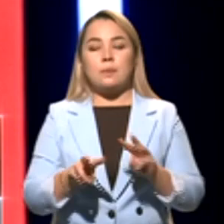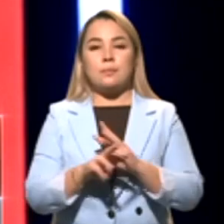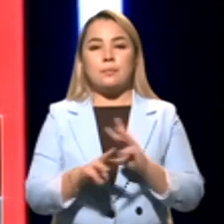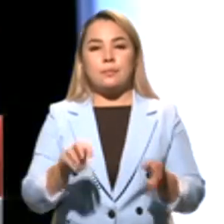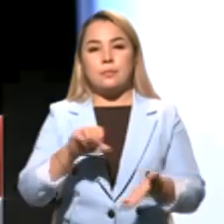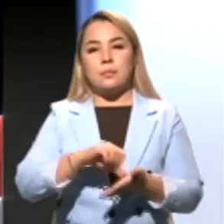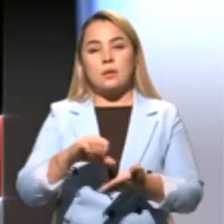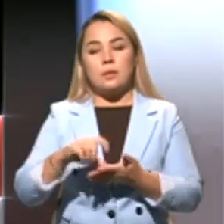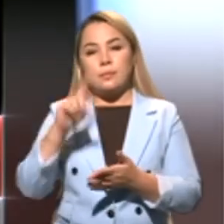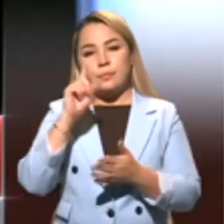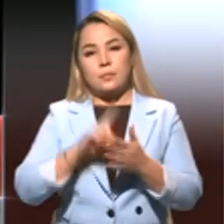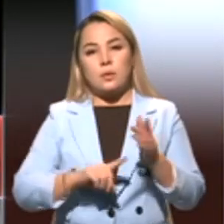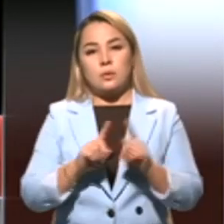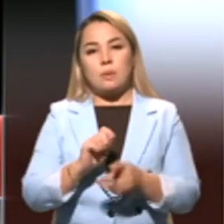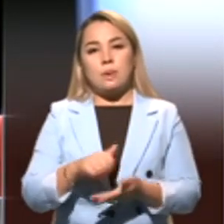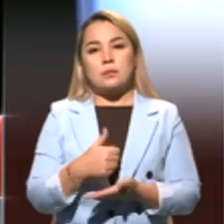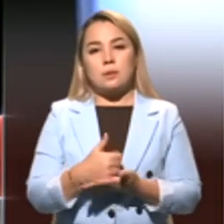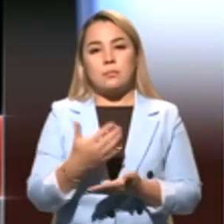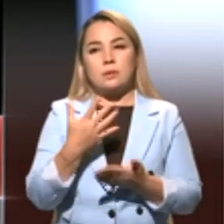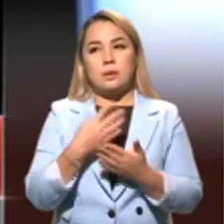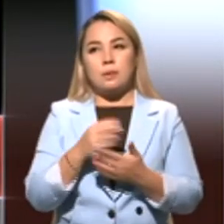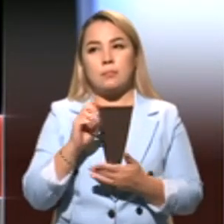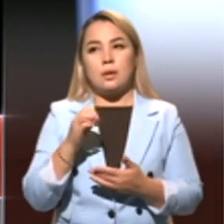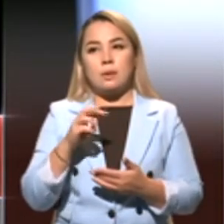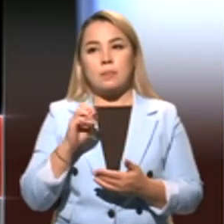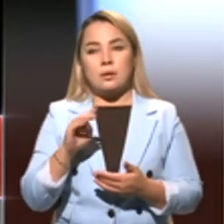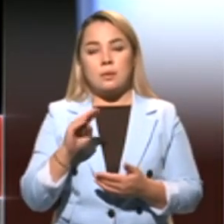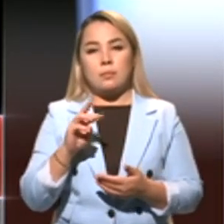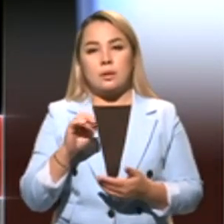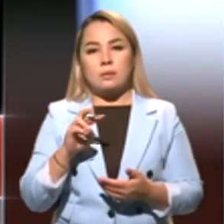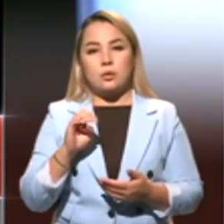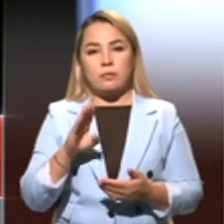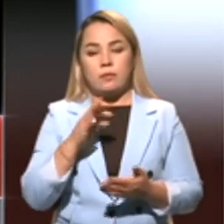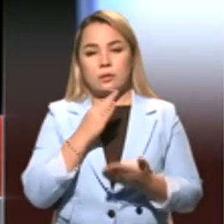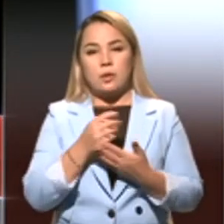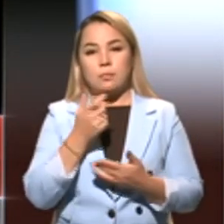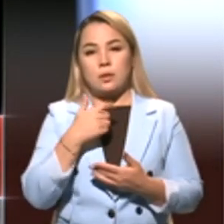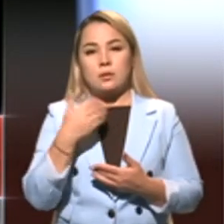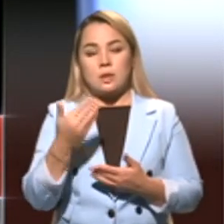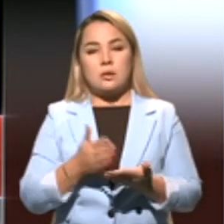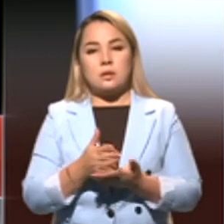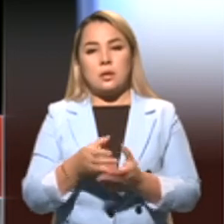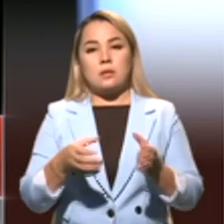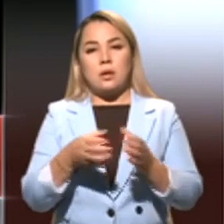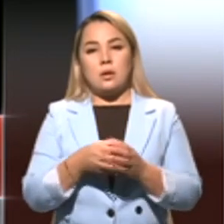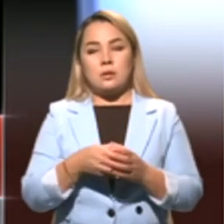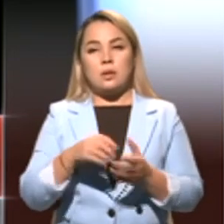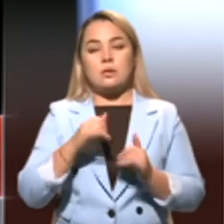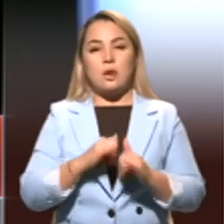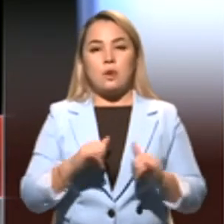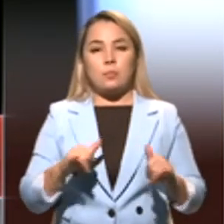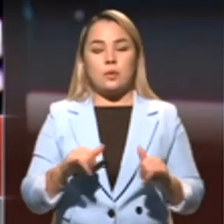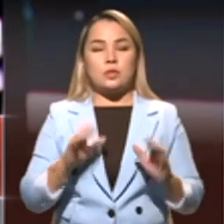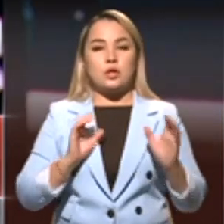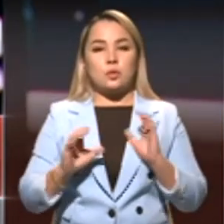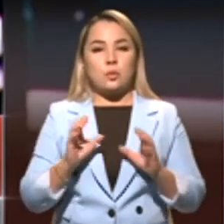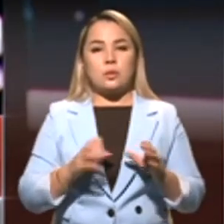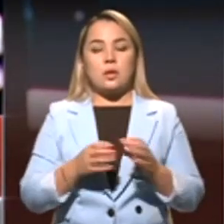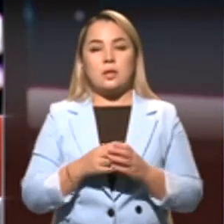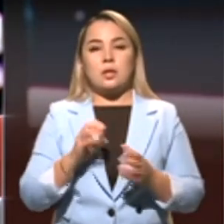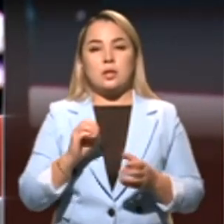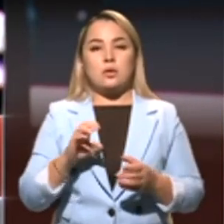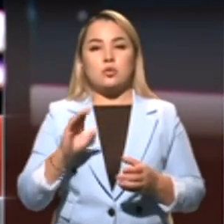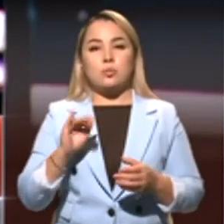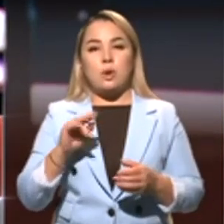істері комитеті басқарма басшысы Бейімбет Мәнетов мырза. Саясаттанушы, Қазақстан даму институтының сарапшысы Елдос